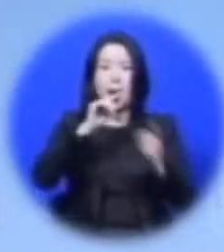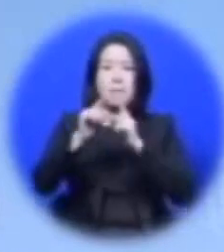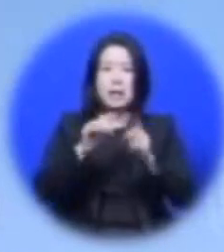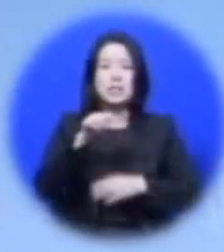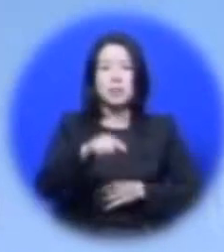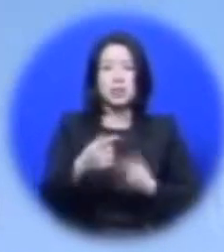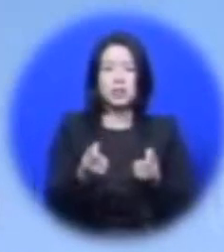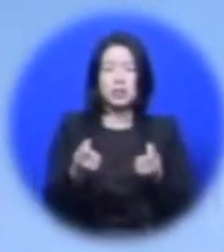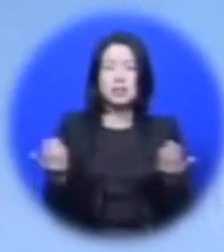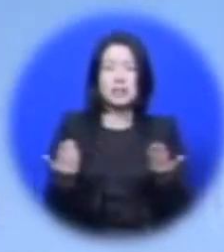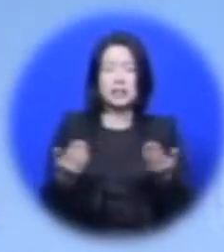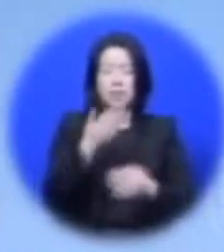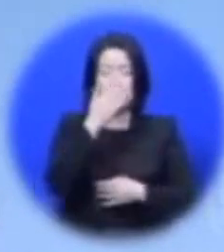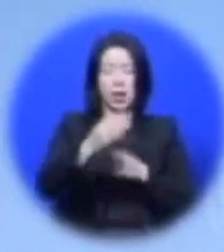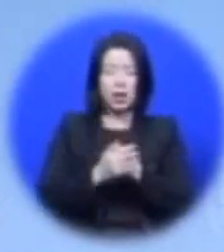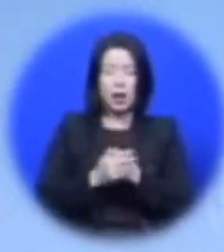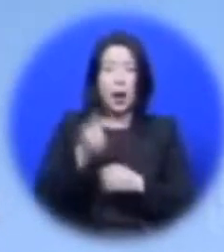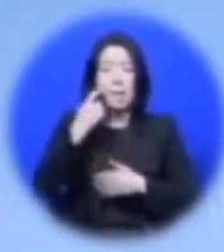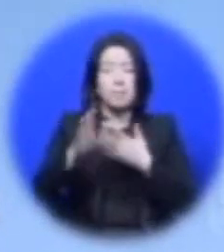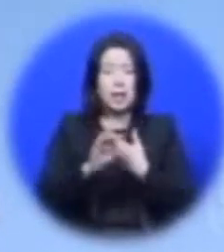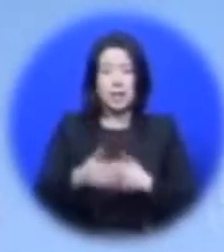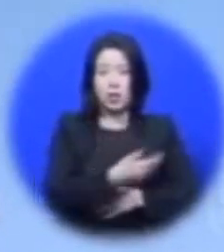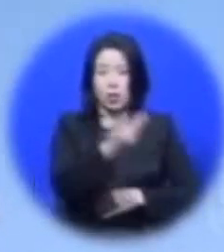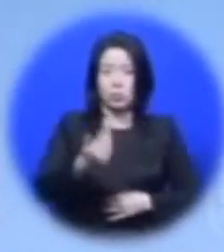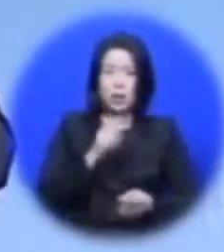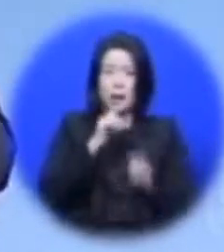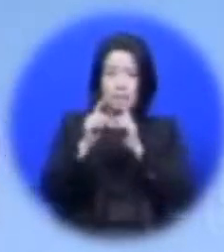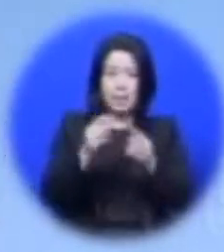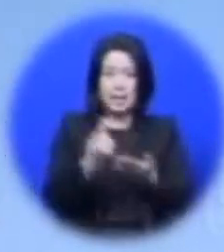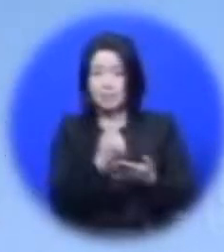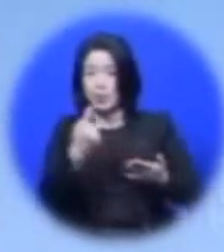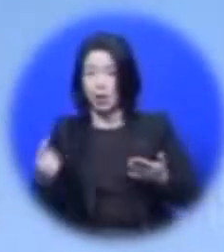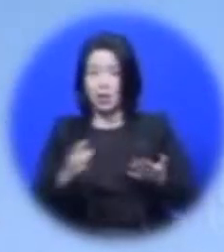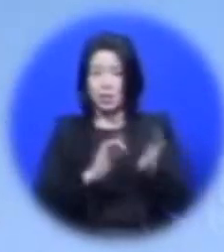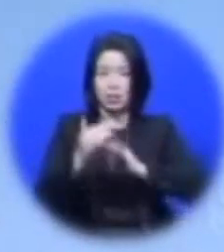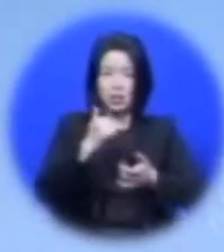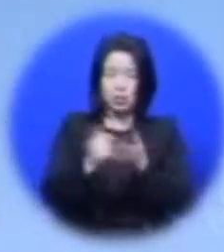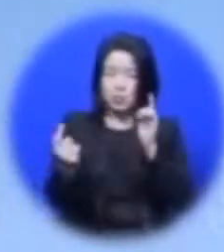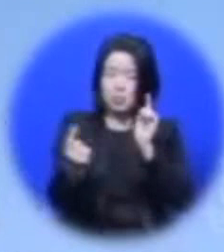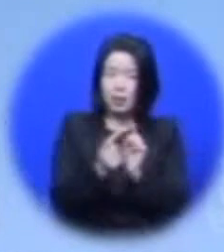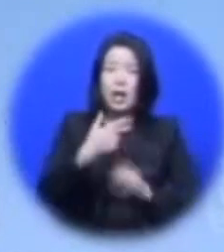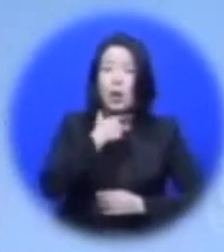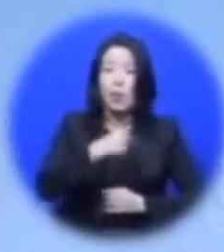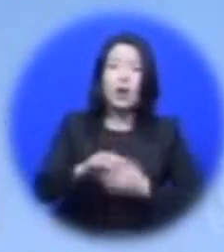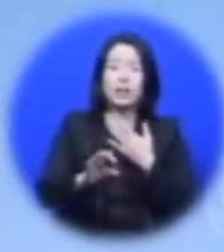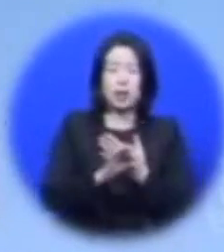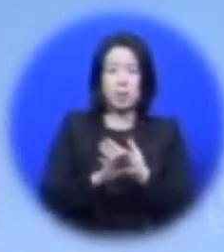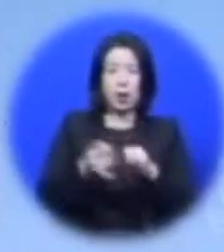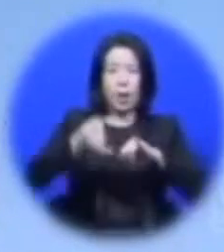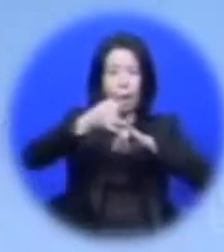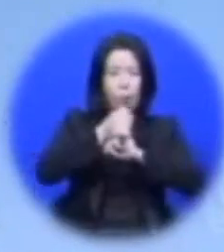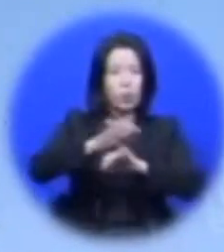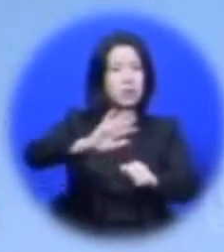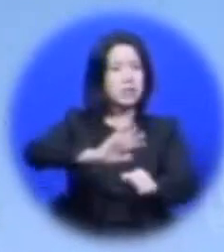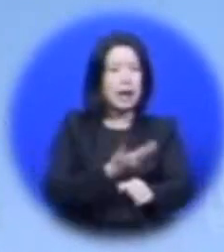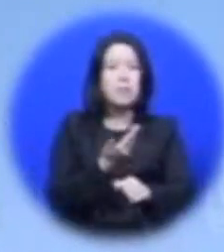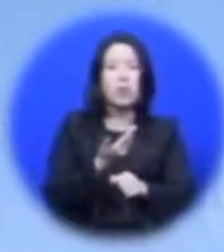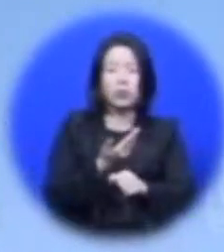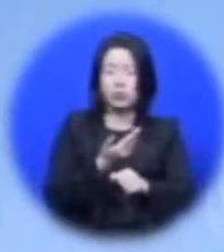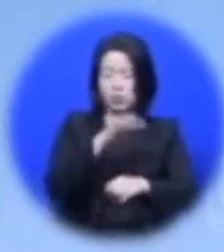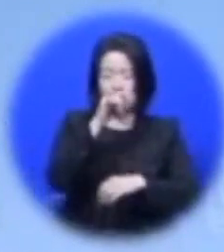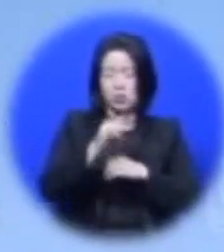해주는 겁니다. 만약에 여러분이 말씀을 떠나서 예수님을 만나기를 원한다면 반드시 잘못되게 되어